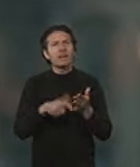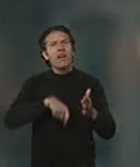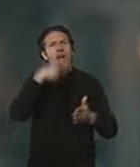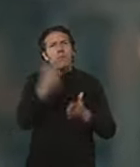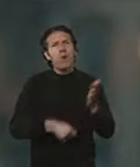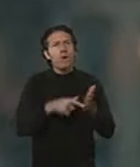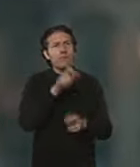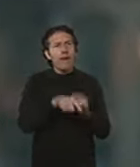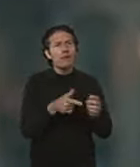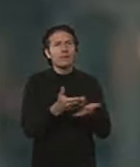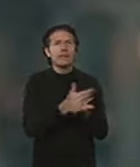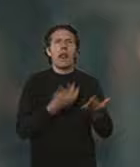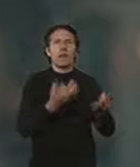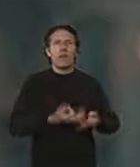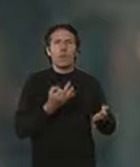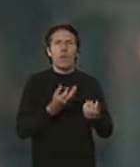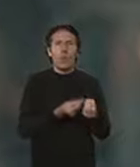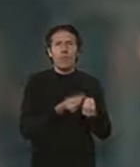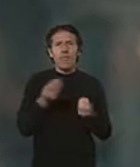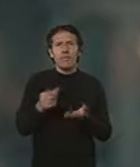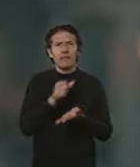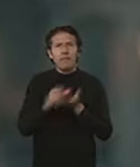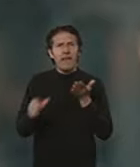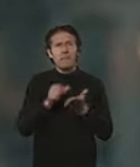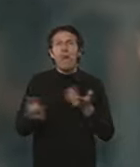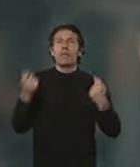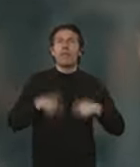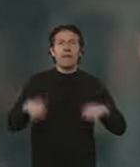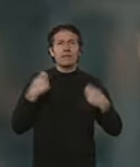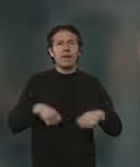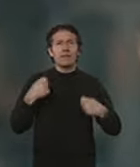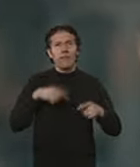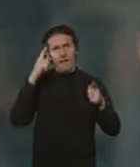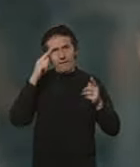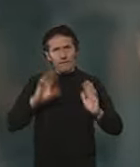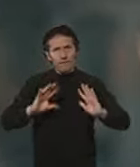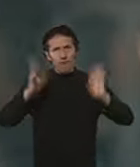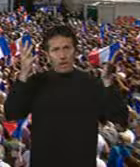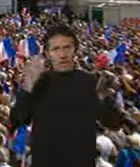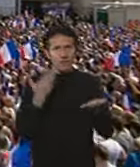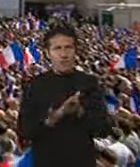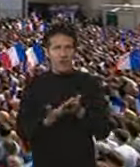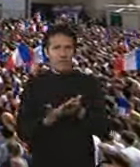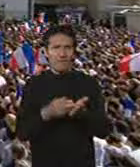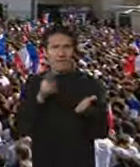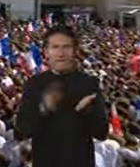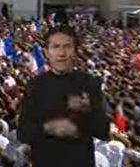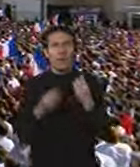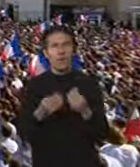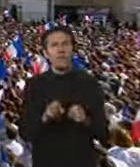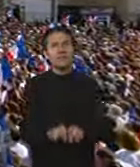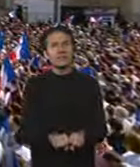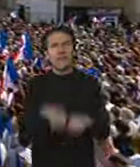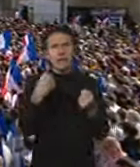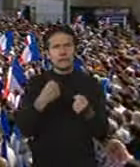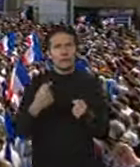les classes moyennes pour payer une folie dépensière ce serait brisé